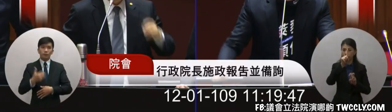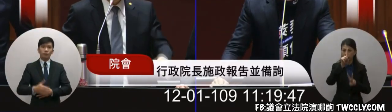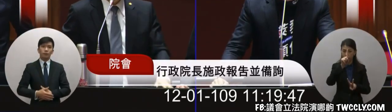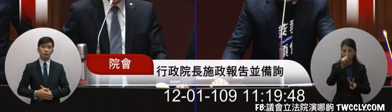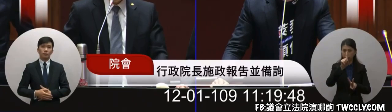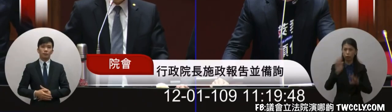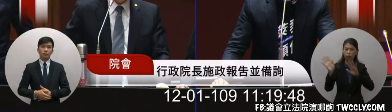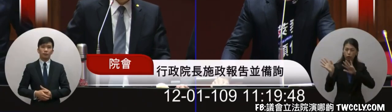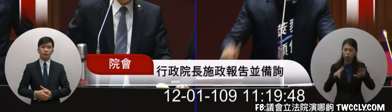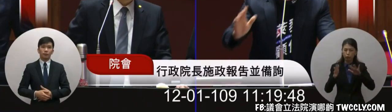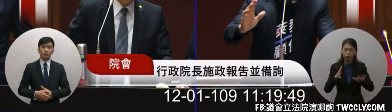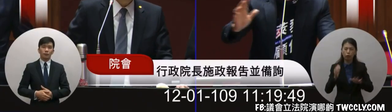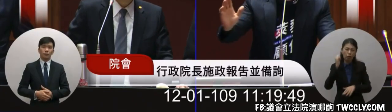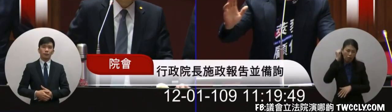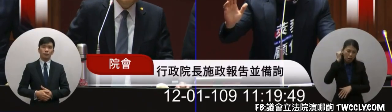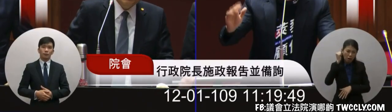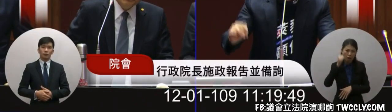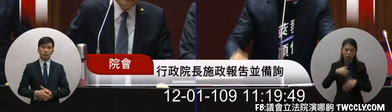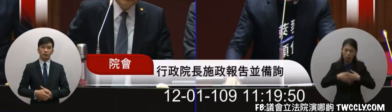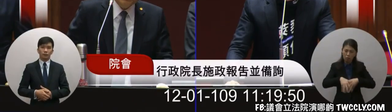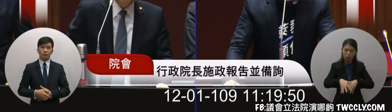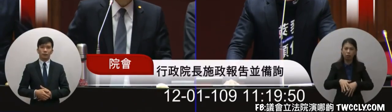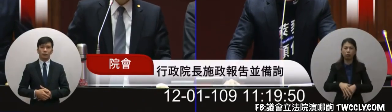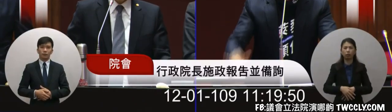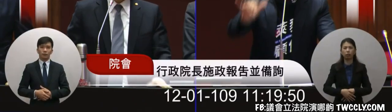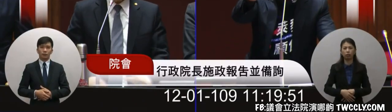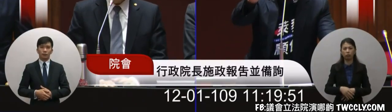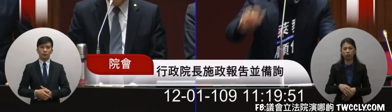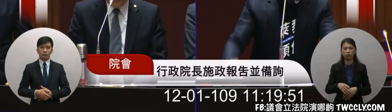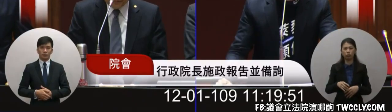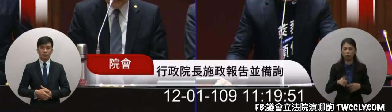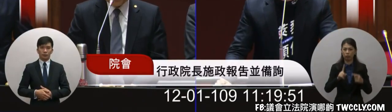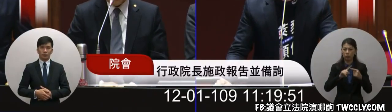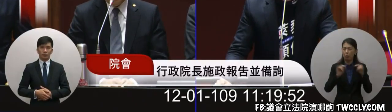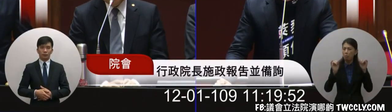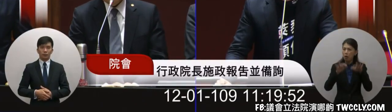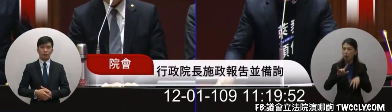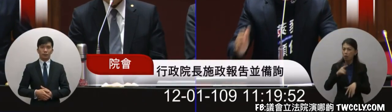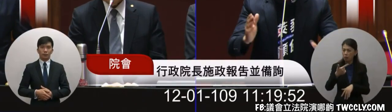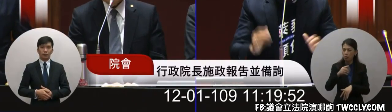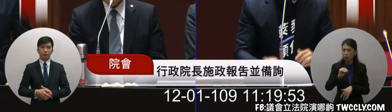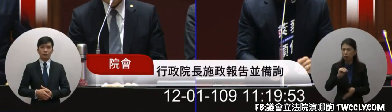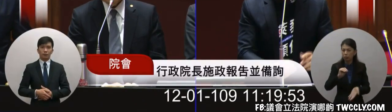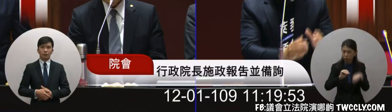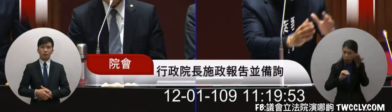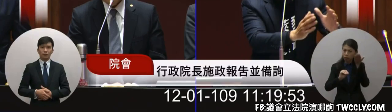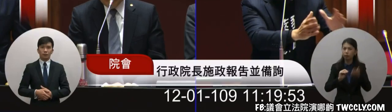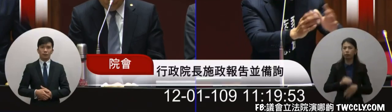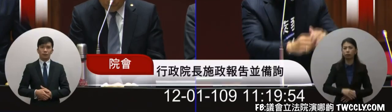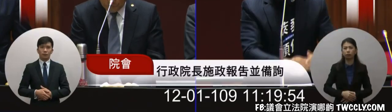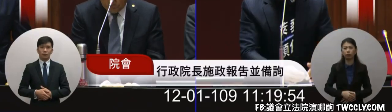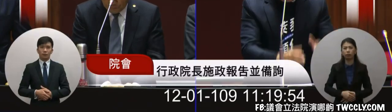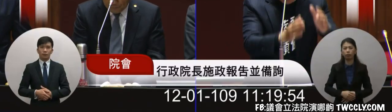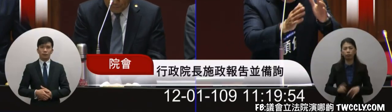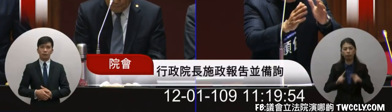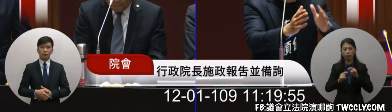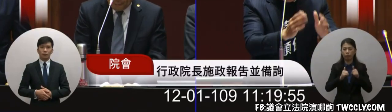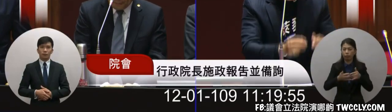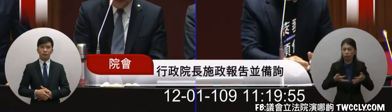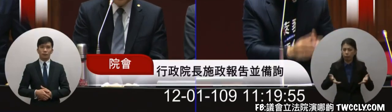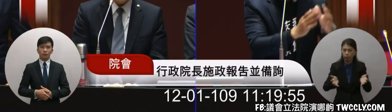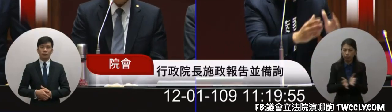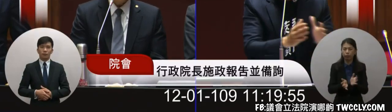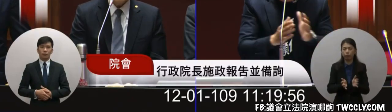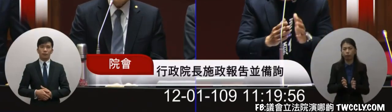游行啊，有非常多人上街头，超过6万人啊，并且哦，他们民间团体把苏